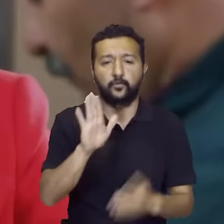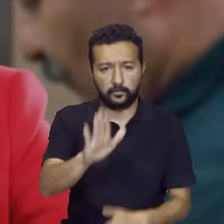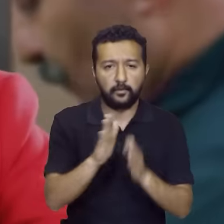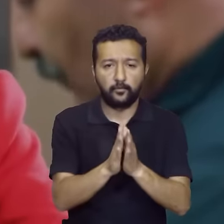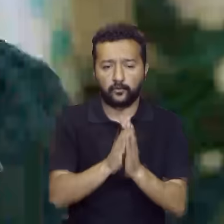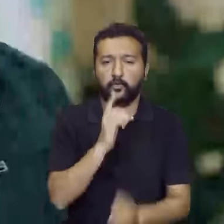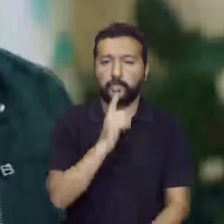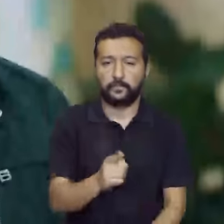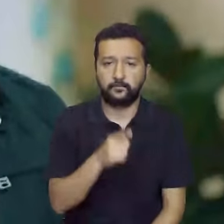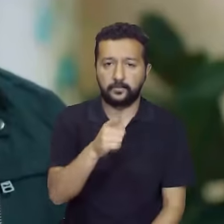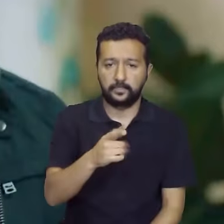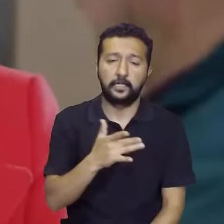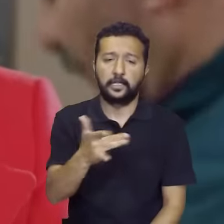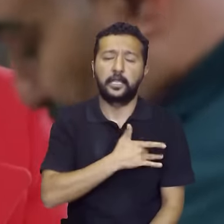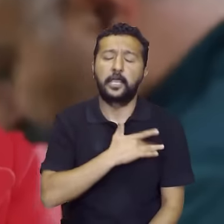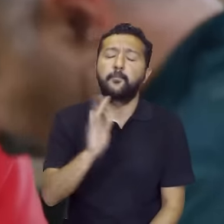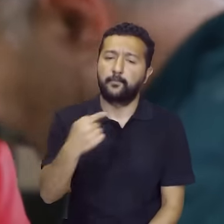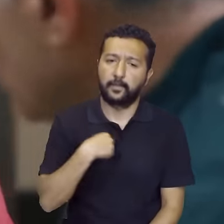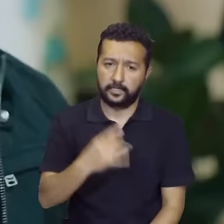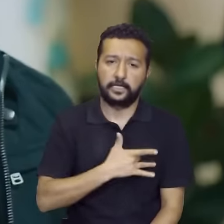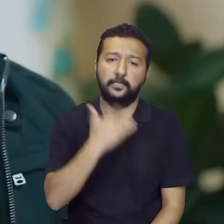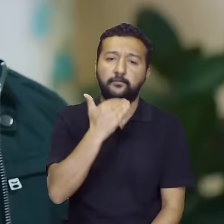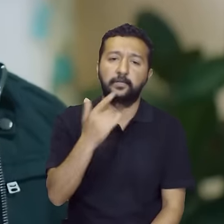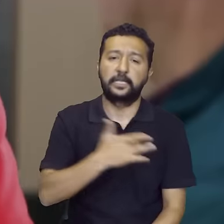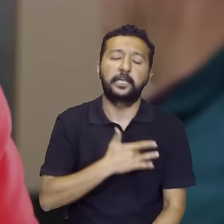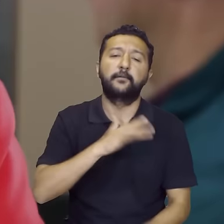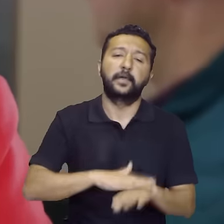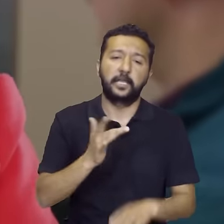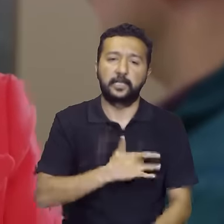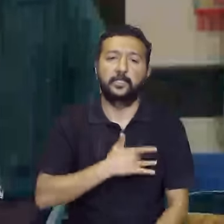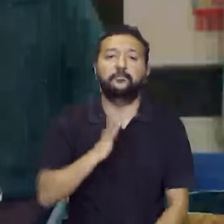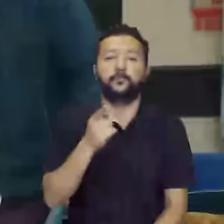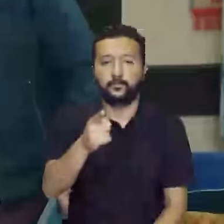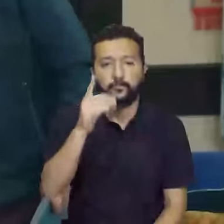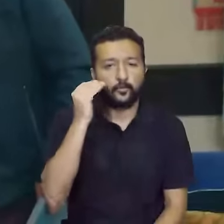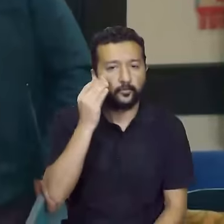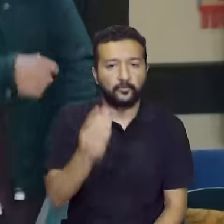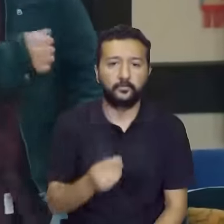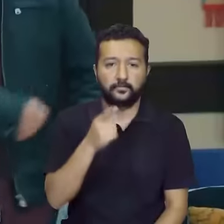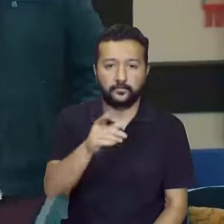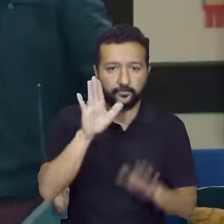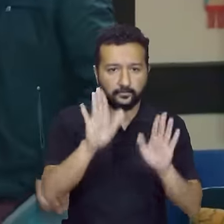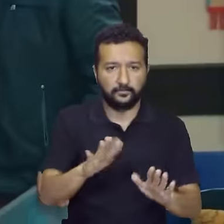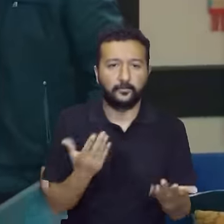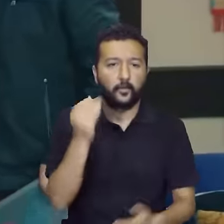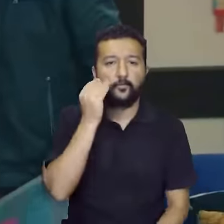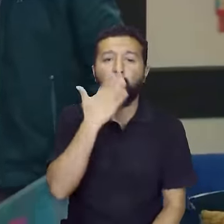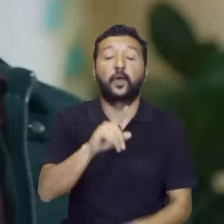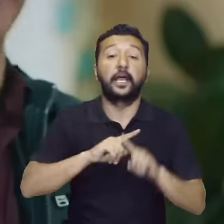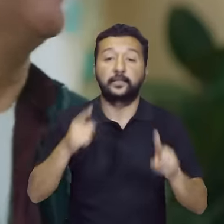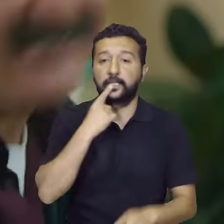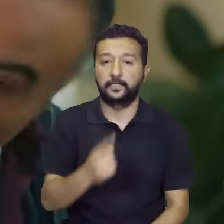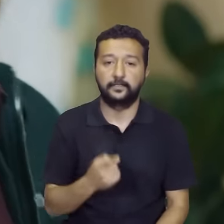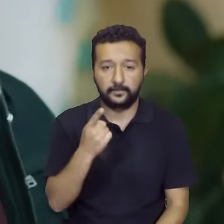Tamam, özür dilerim. Kıyama bana ya. Kıyamıyorum. Kıyamam. Kıyamayacağım. Öpücük öp. Dudağını uzattı. Vermek yok.